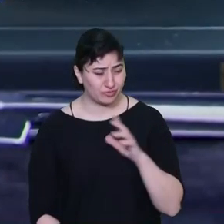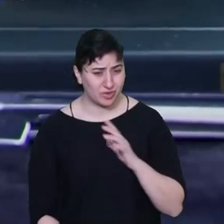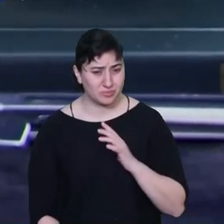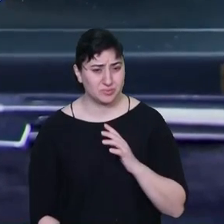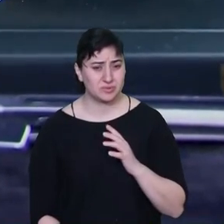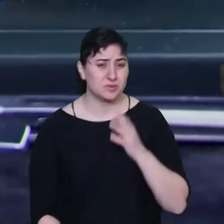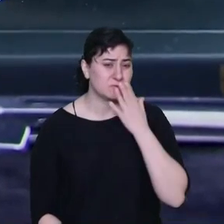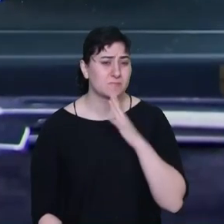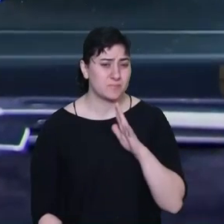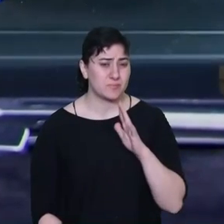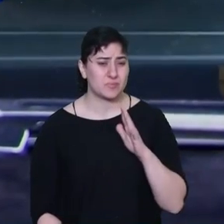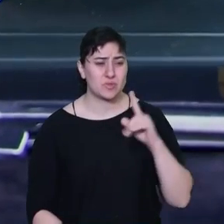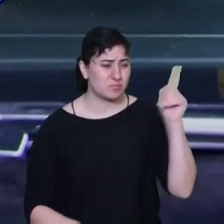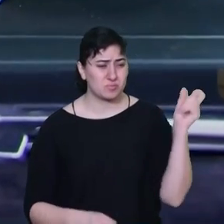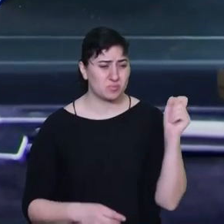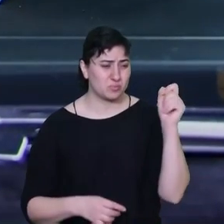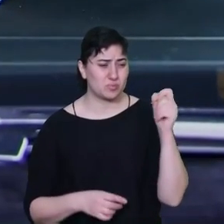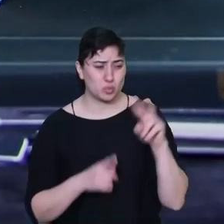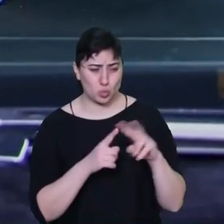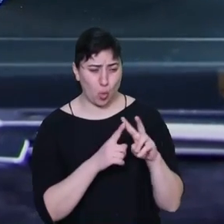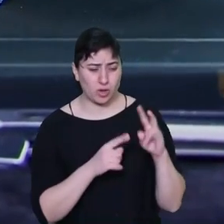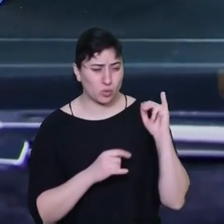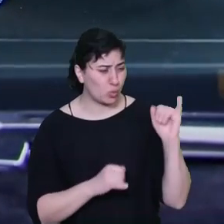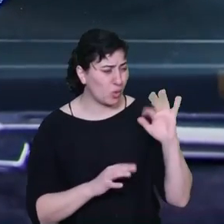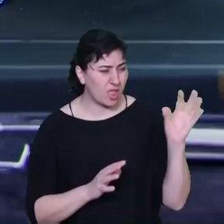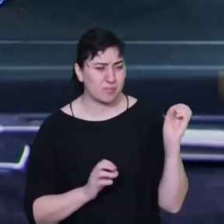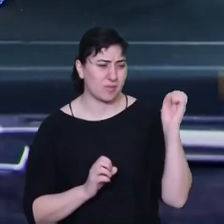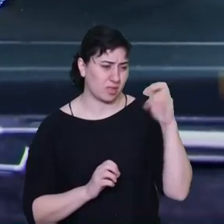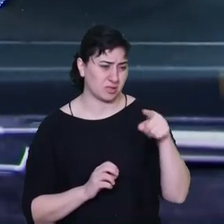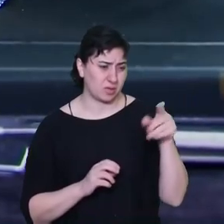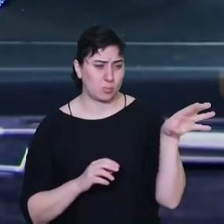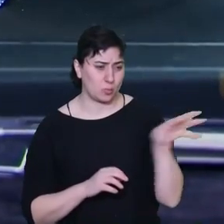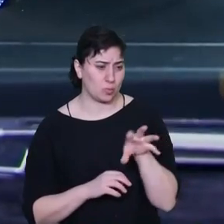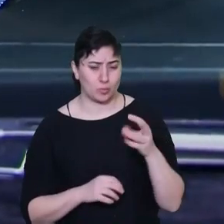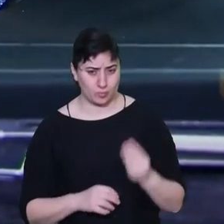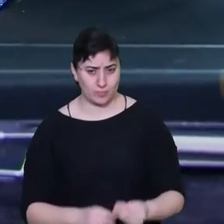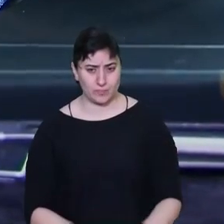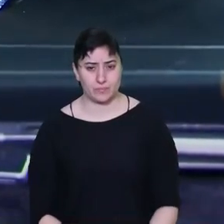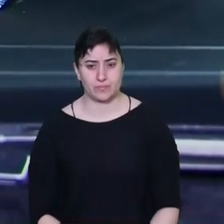Yoksa ondan mı bulaştı sabitim bu kötü hareketler falan?